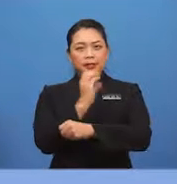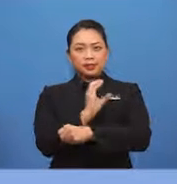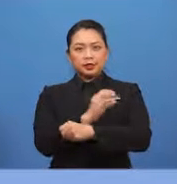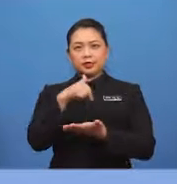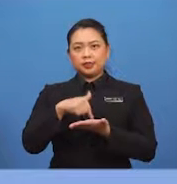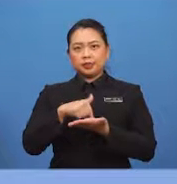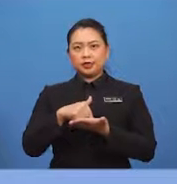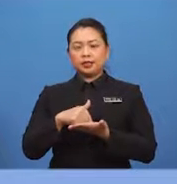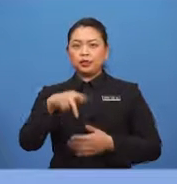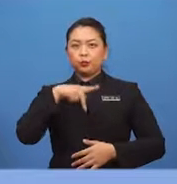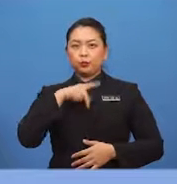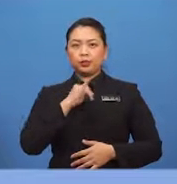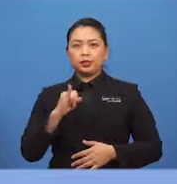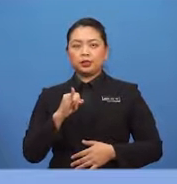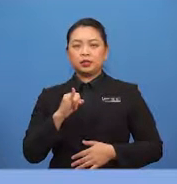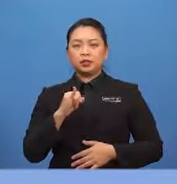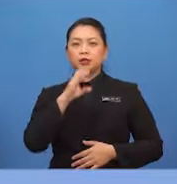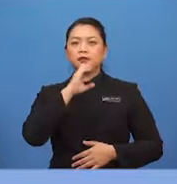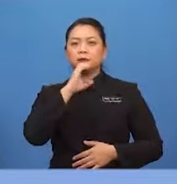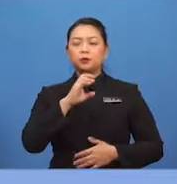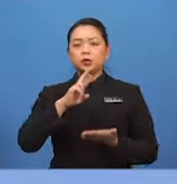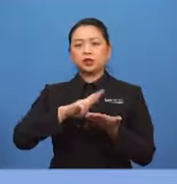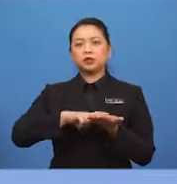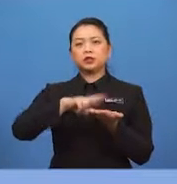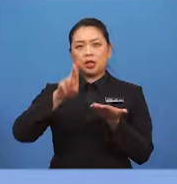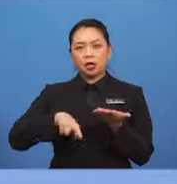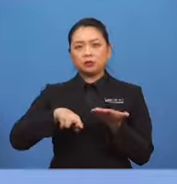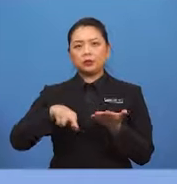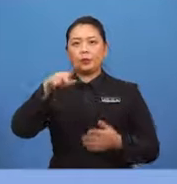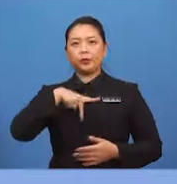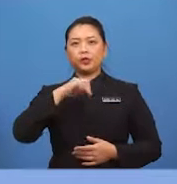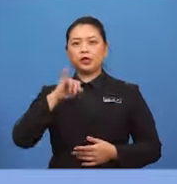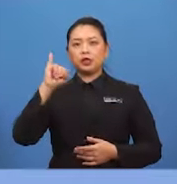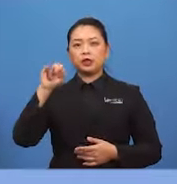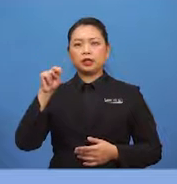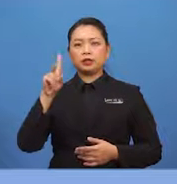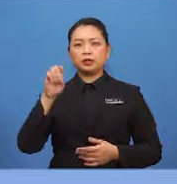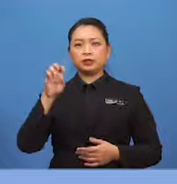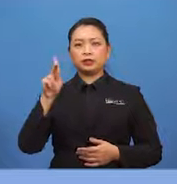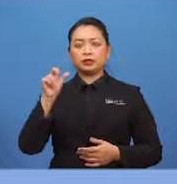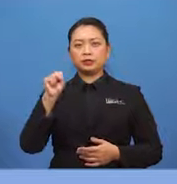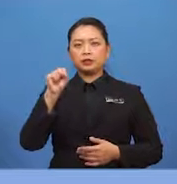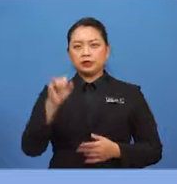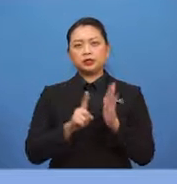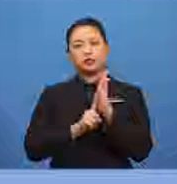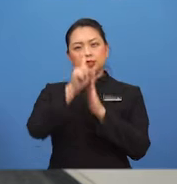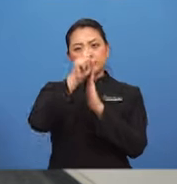ini mempunyai takat lebur yang rendah dan mempunyai indeks biasan yang